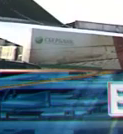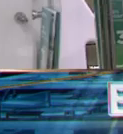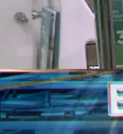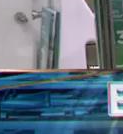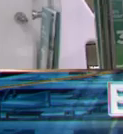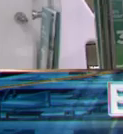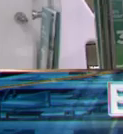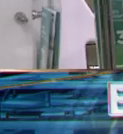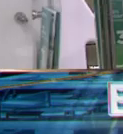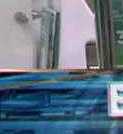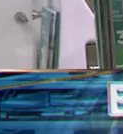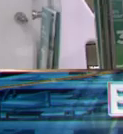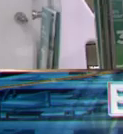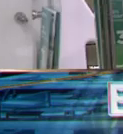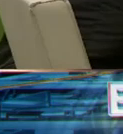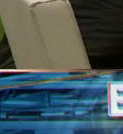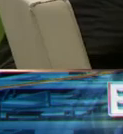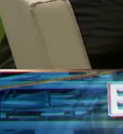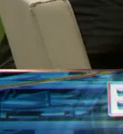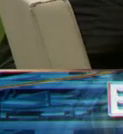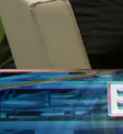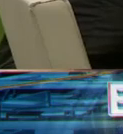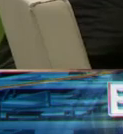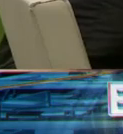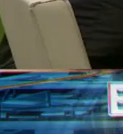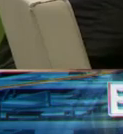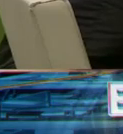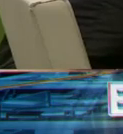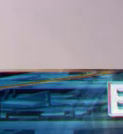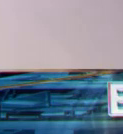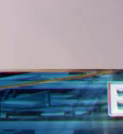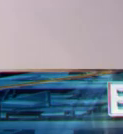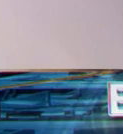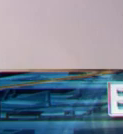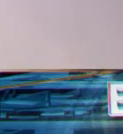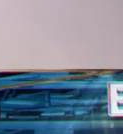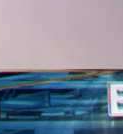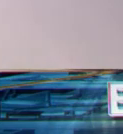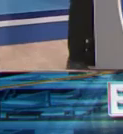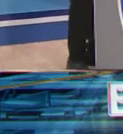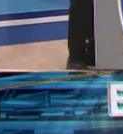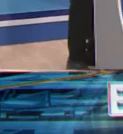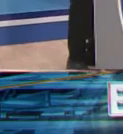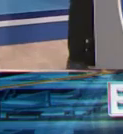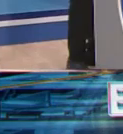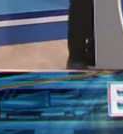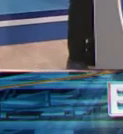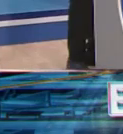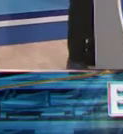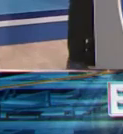Несиені кейінге шегерілу шарттары да шектеулі. Кредитті төлеуде кірісі тоқтағандар үшін ғана жеңілдіктер бар.